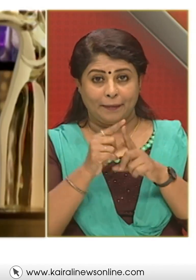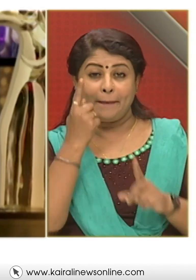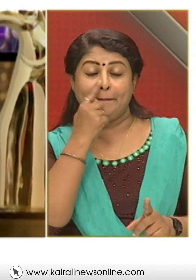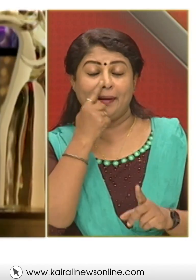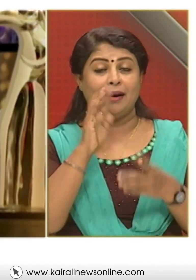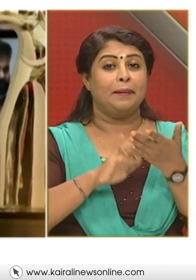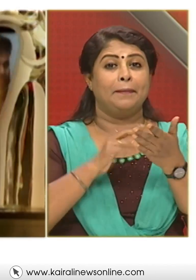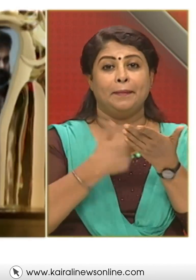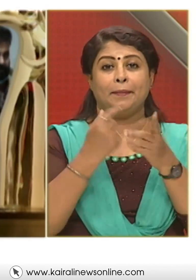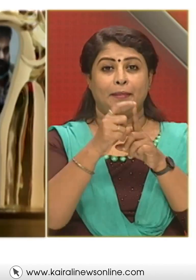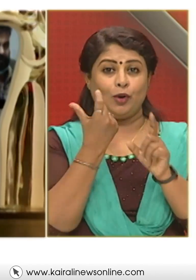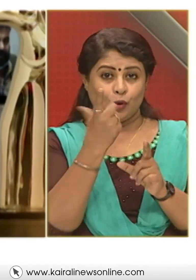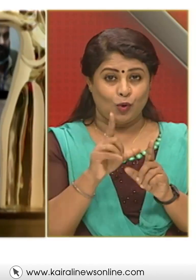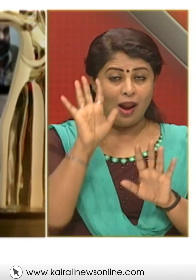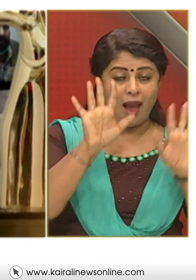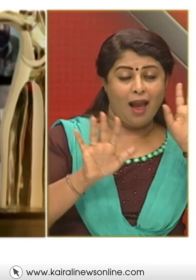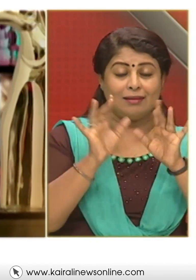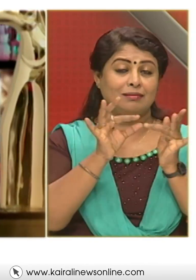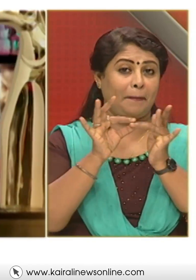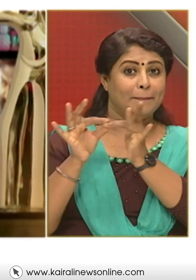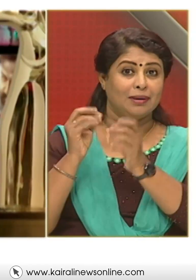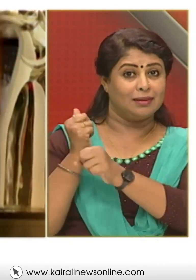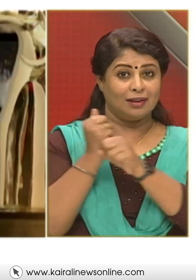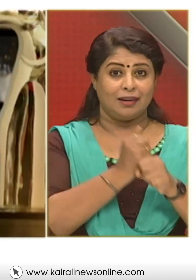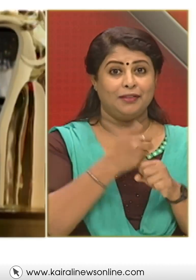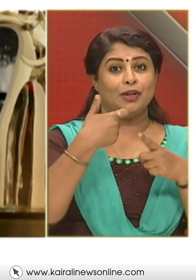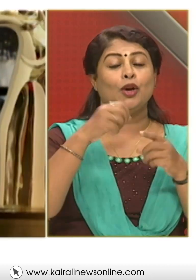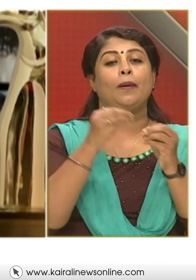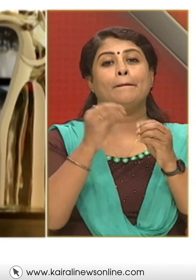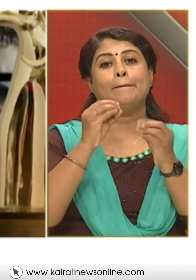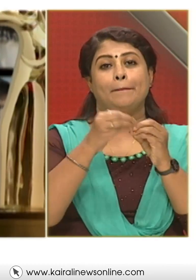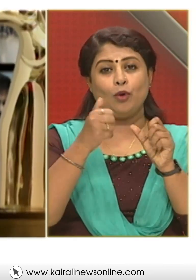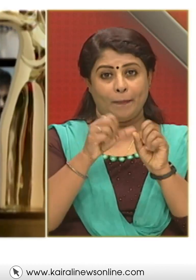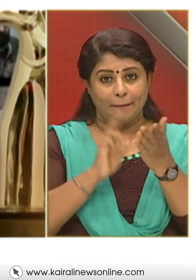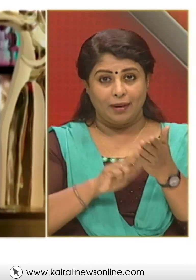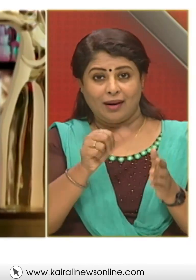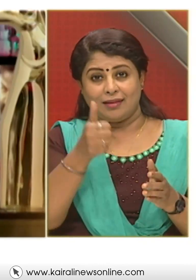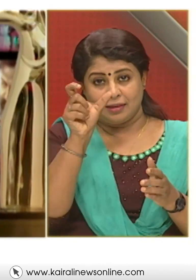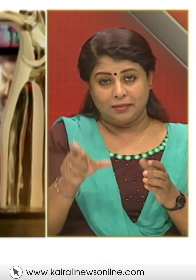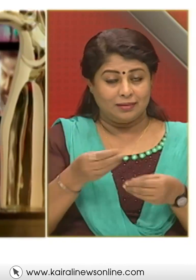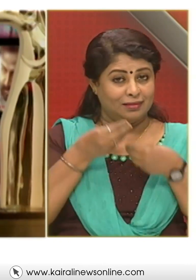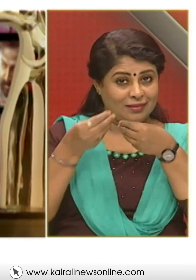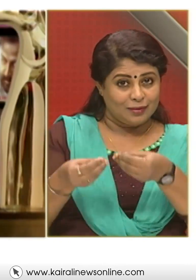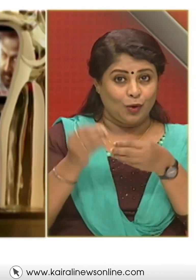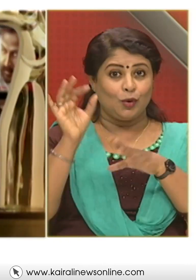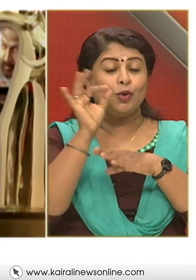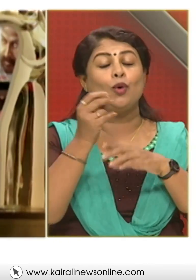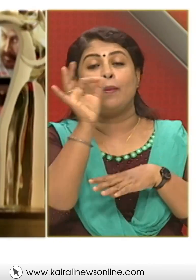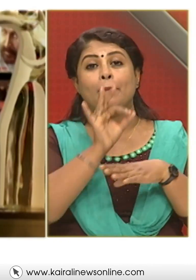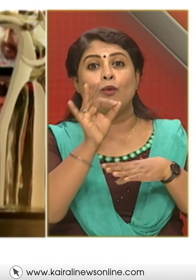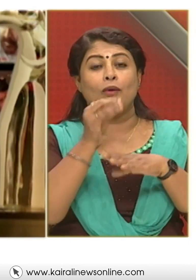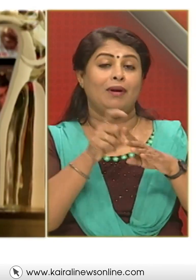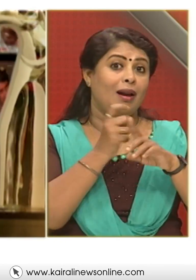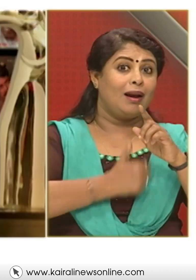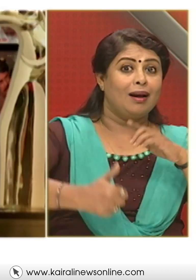വാര്യരും തിരഞ്ഞെടുക്കപ്പെട്ടു അഭിനയത്തിനുള്ള പ്രത്യേക ജൂറി പരാമർശം കുഞ്ചാക്കോ ബോബനും അലൻസിയറും നേടി ഇലവീഴ പൂഞ്ചിറ സംവിധാനം ചെയ്ത ഷാഹി